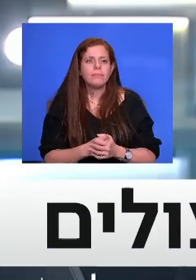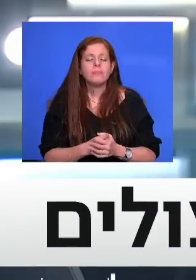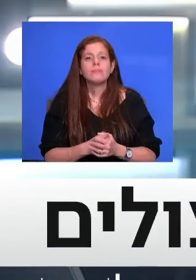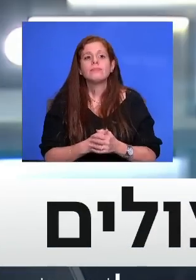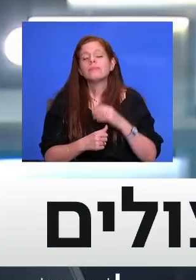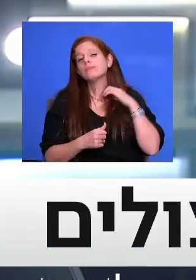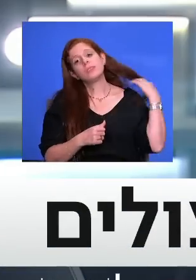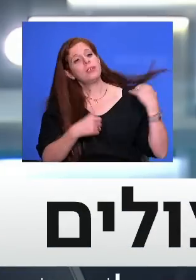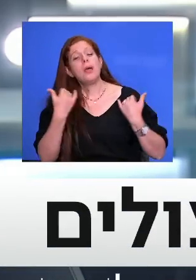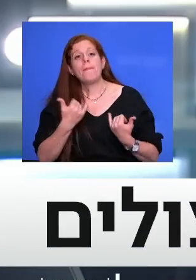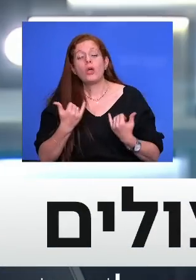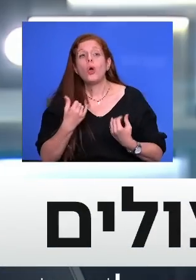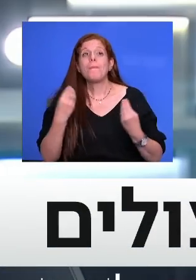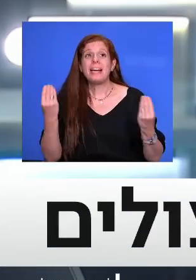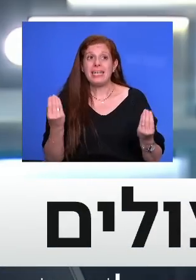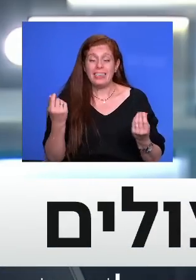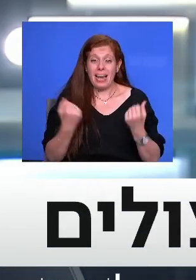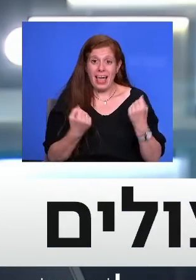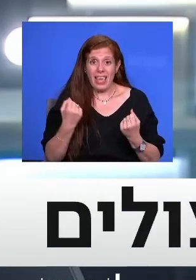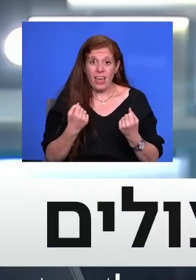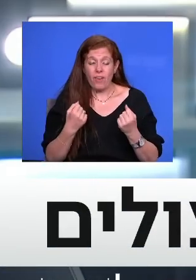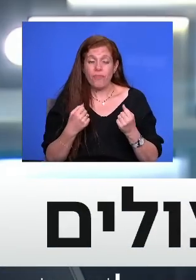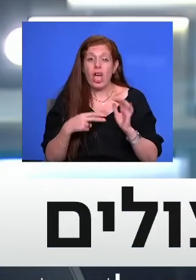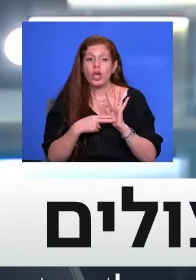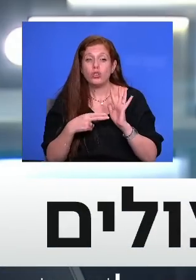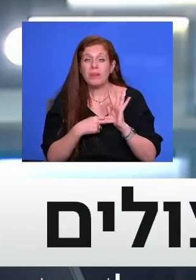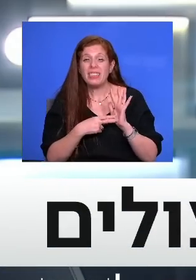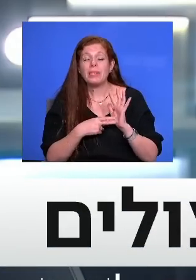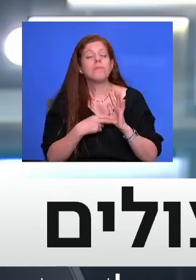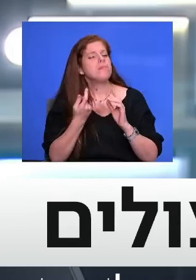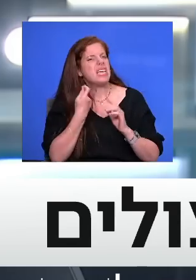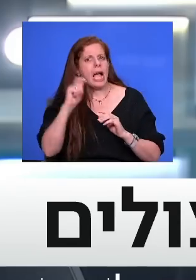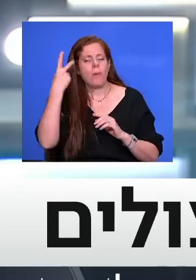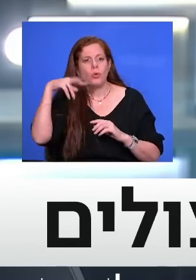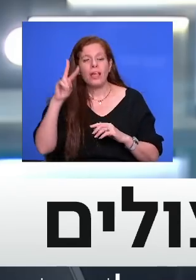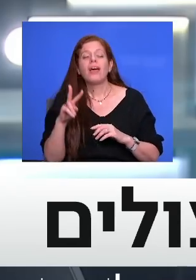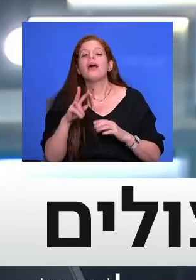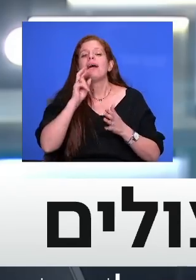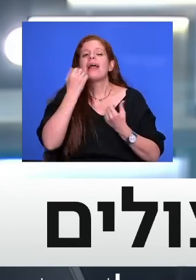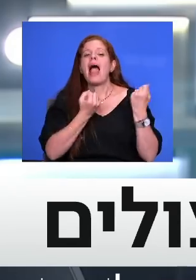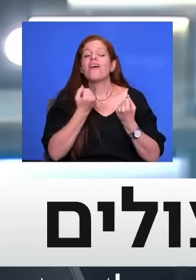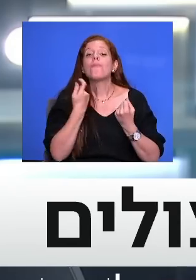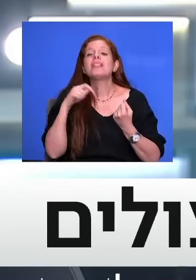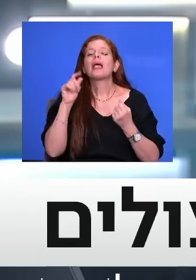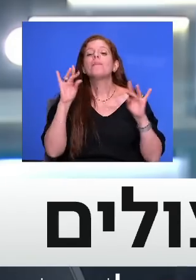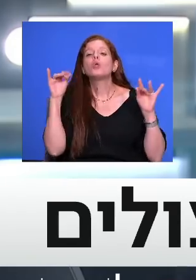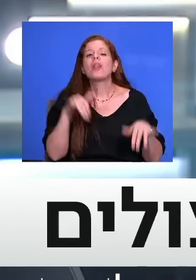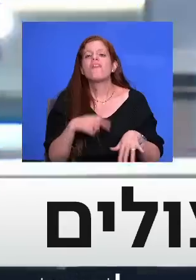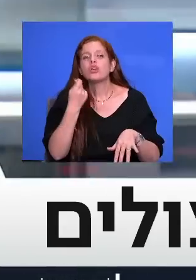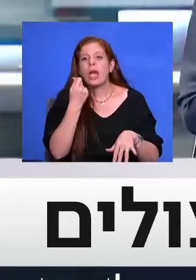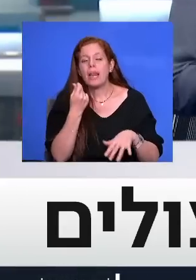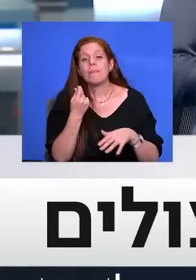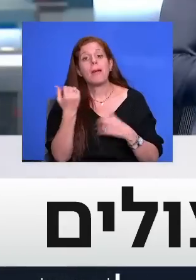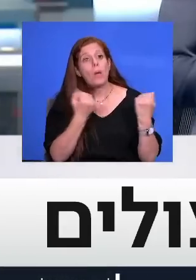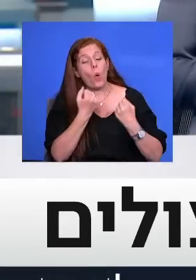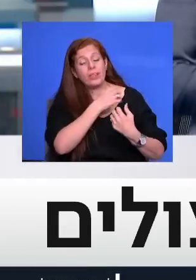מהיום כלי רכב חשמליים בישראל יקרים הרבה יותר. המס הוכפל, כלי הרכב מתייקרים בעשרות אלפי שקלים למכונית, וזה שרון